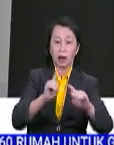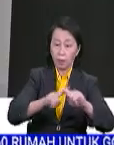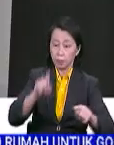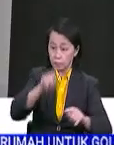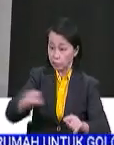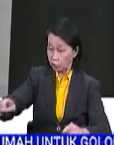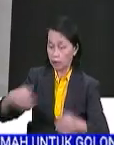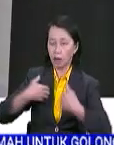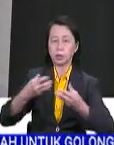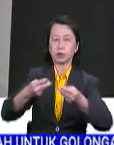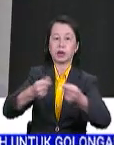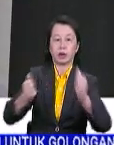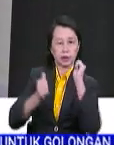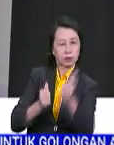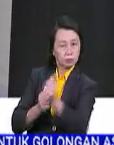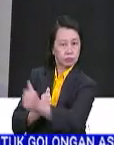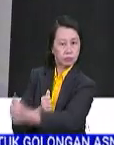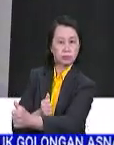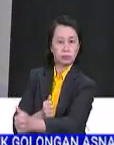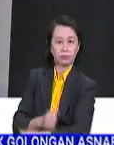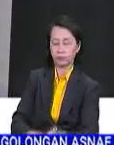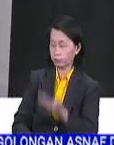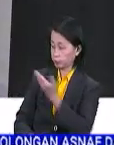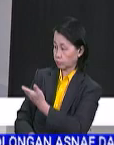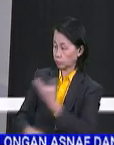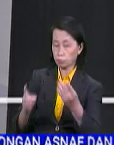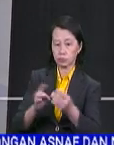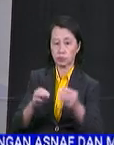biasa. Beliau ditemui